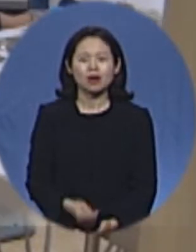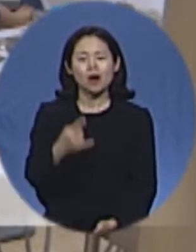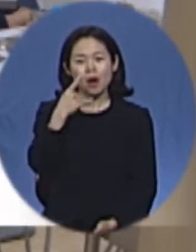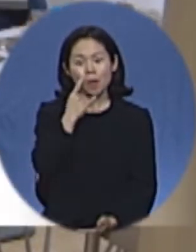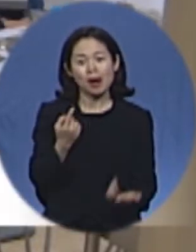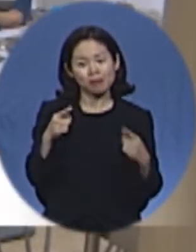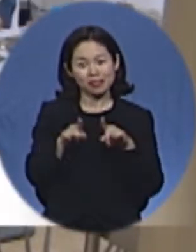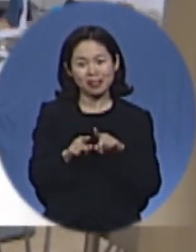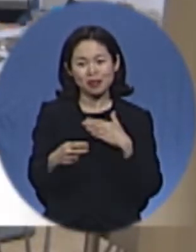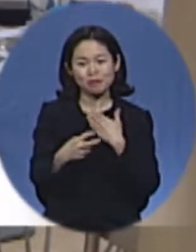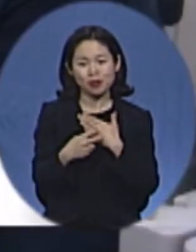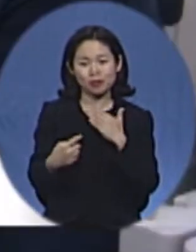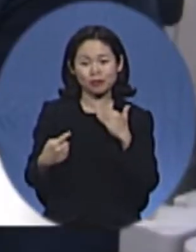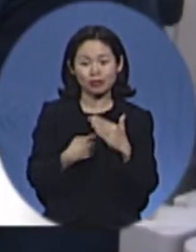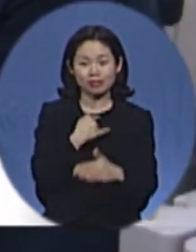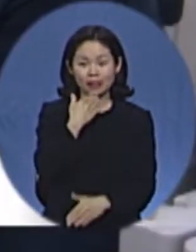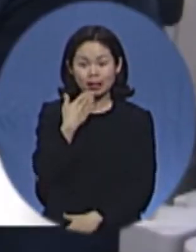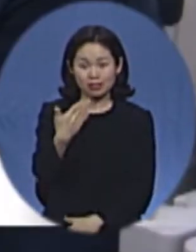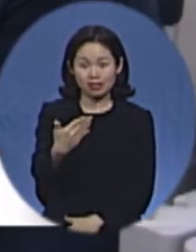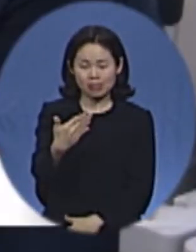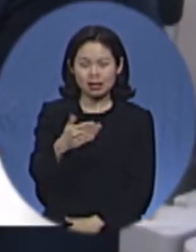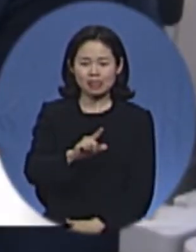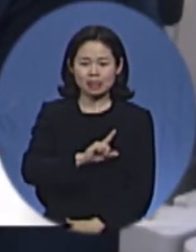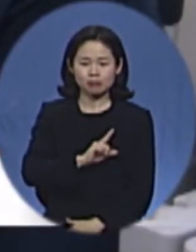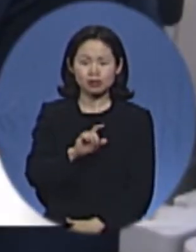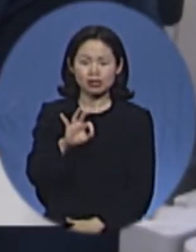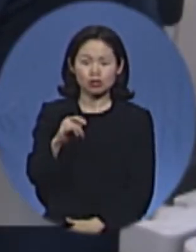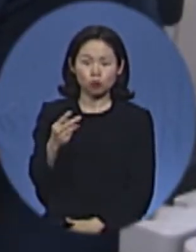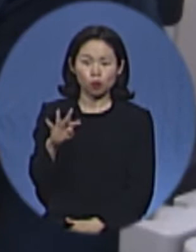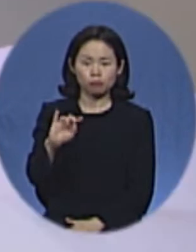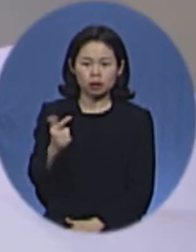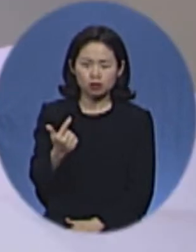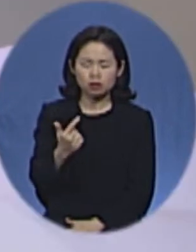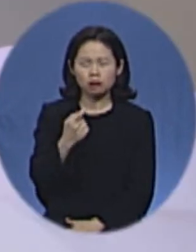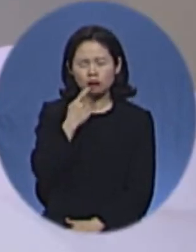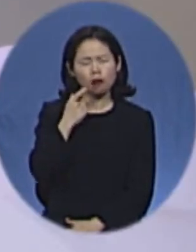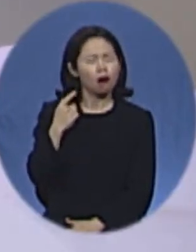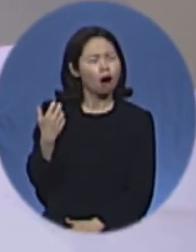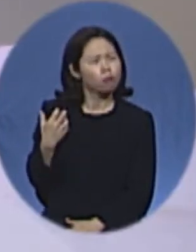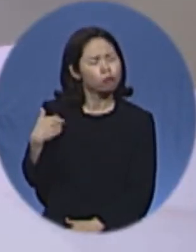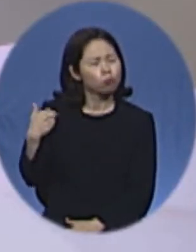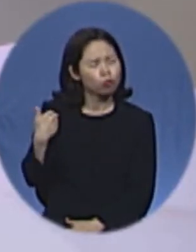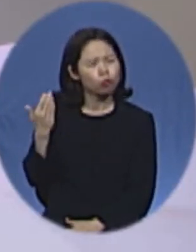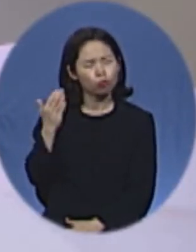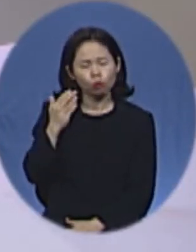엄마와 함께 병원을 찾은 9살 이 로빈 군. 아픈지도